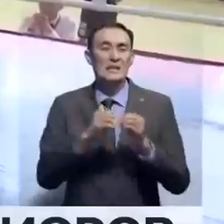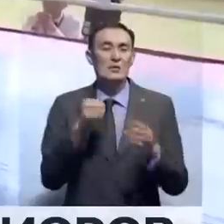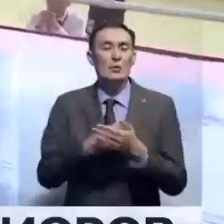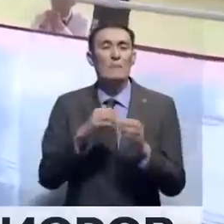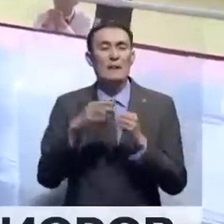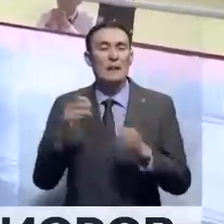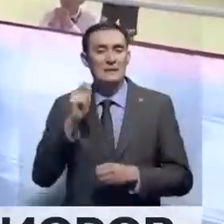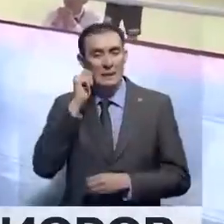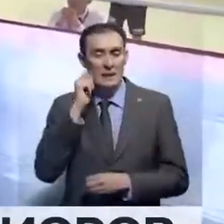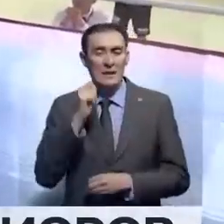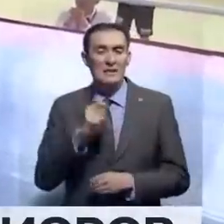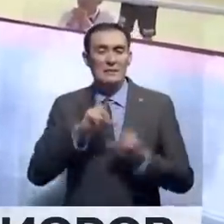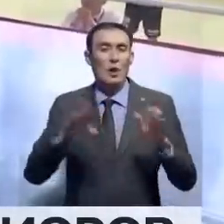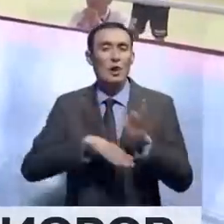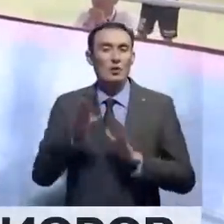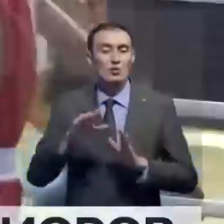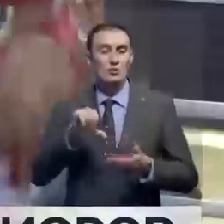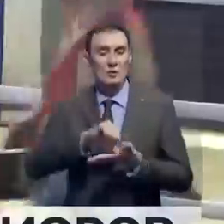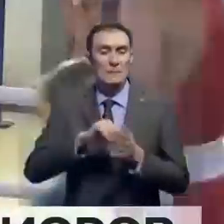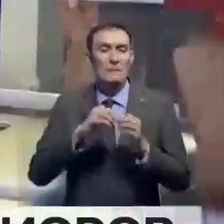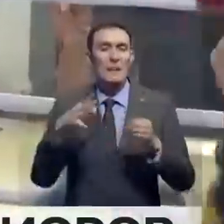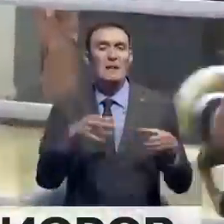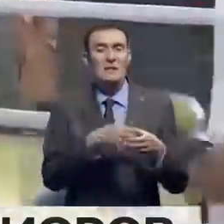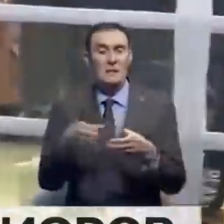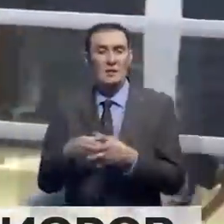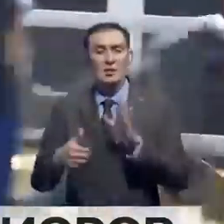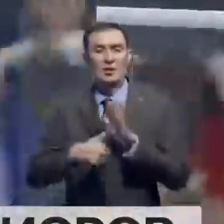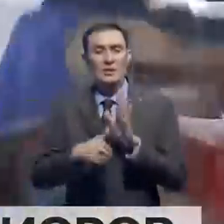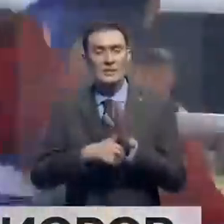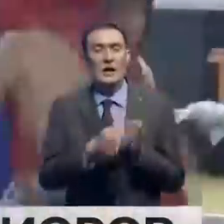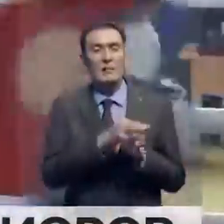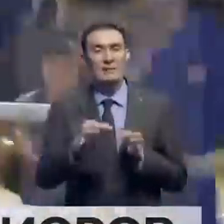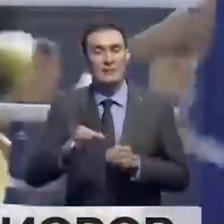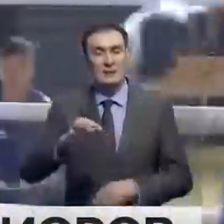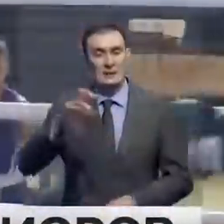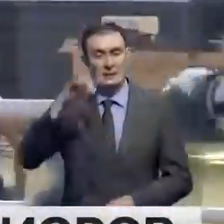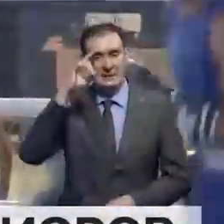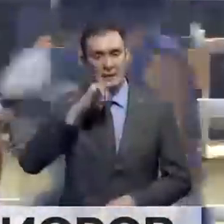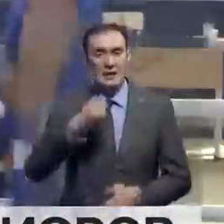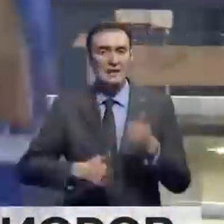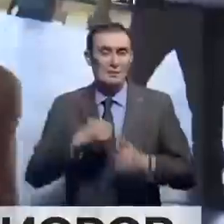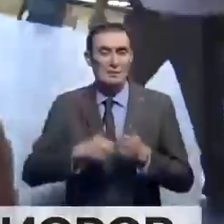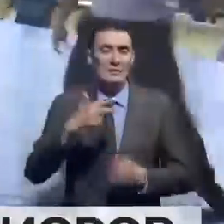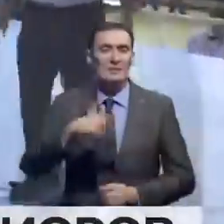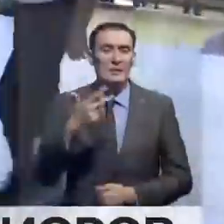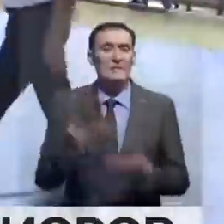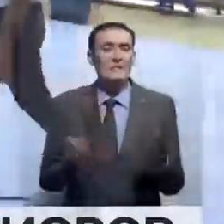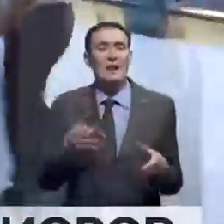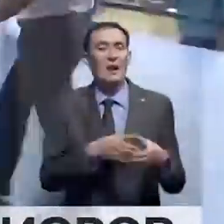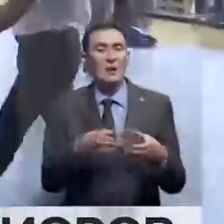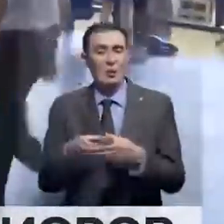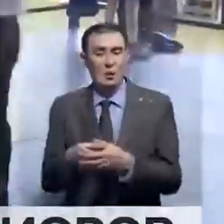до 15 лет созвонил лучших борются 15 команд из шести регионов страны они соревнуются в 33